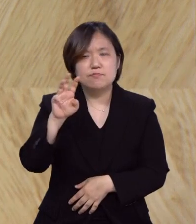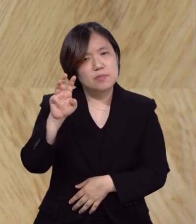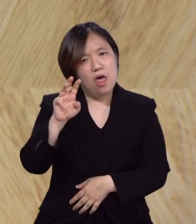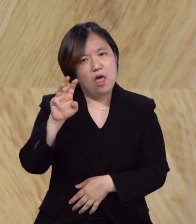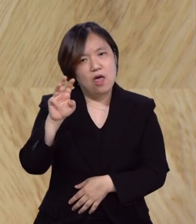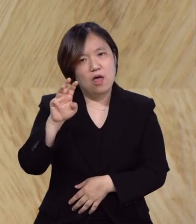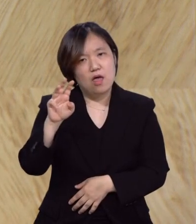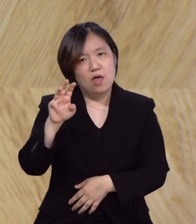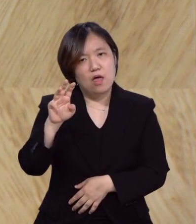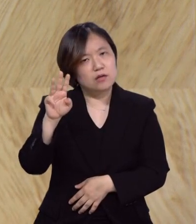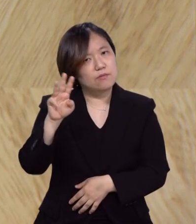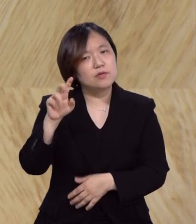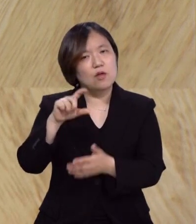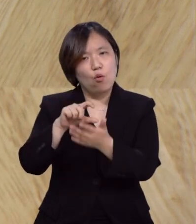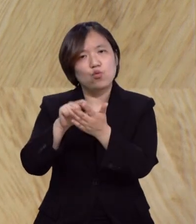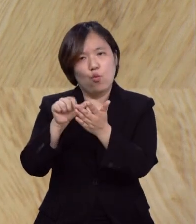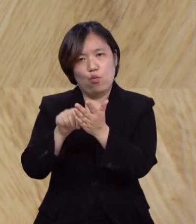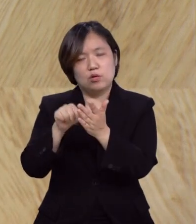그때